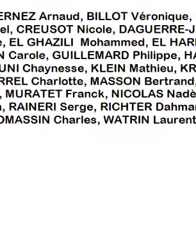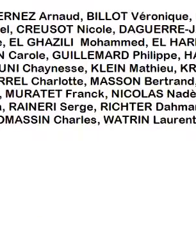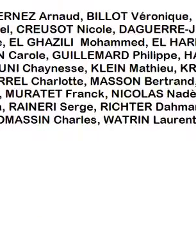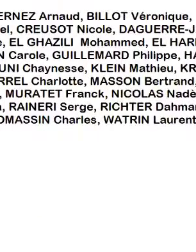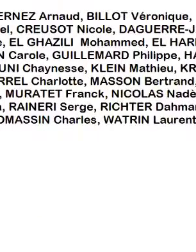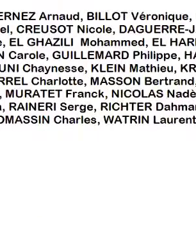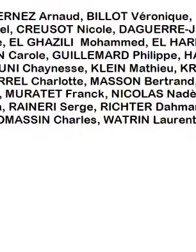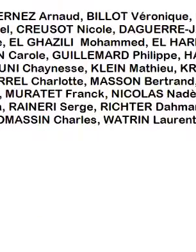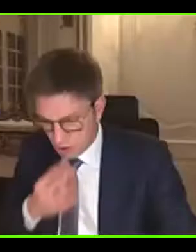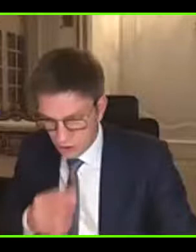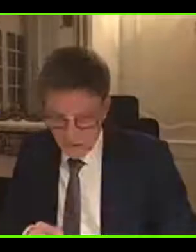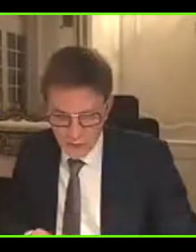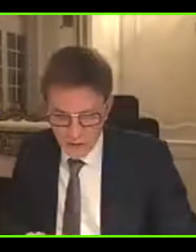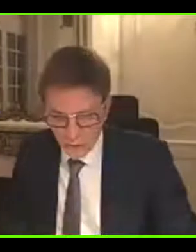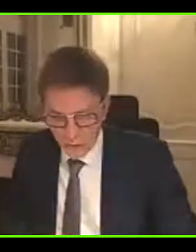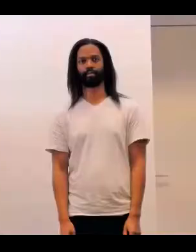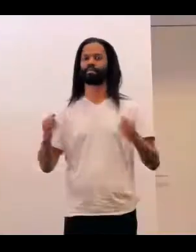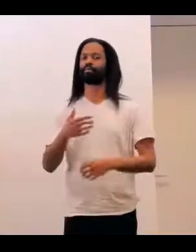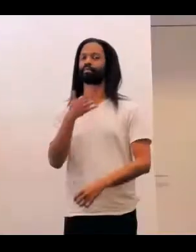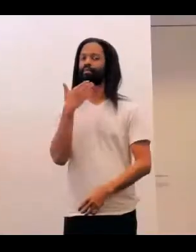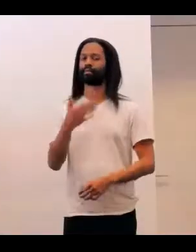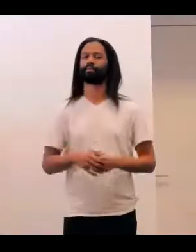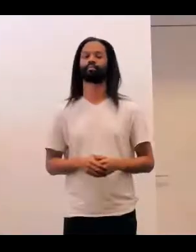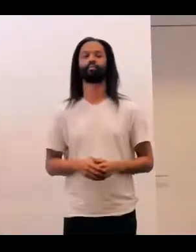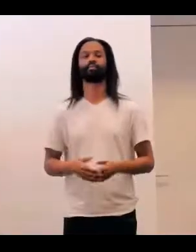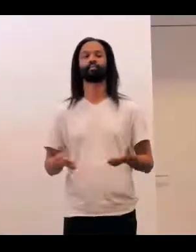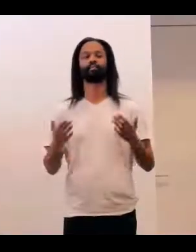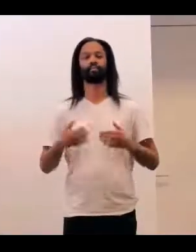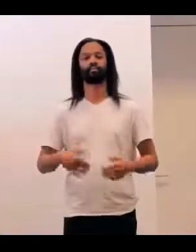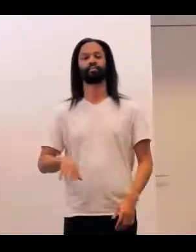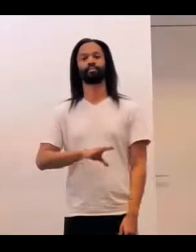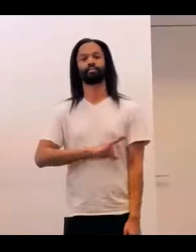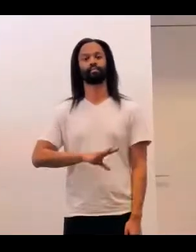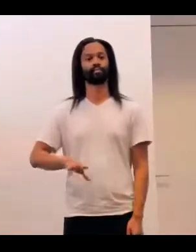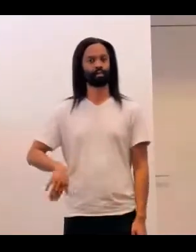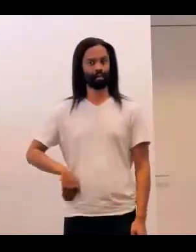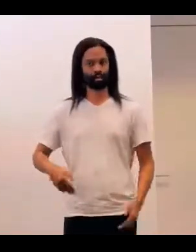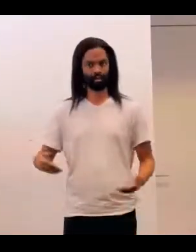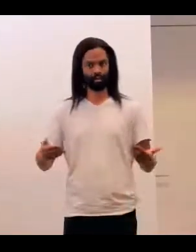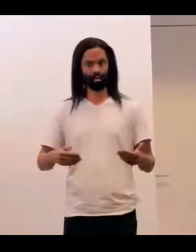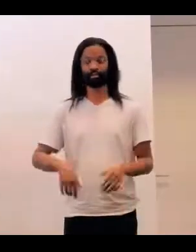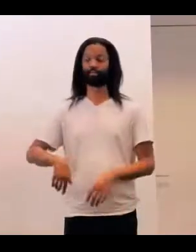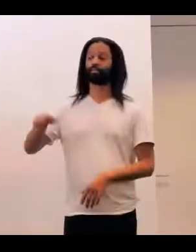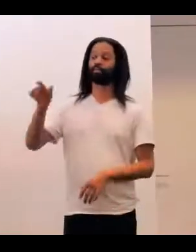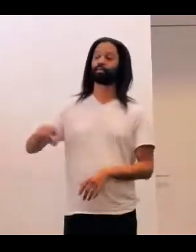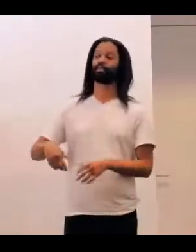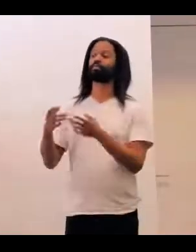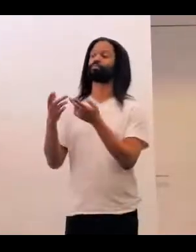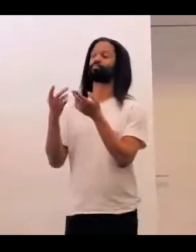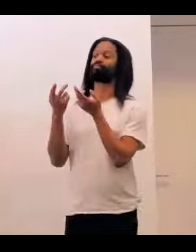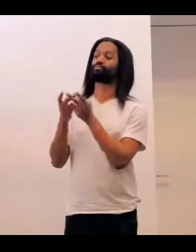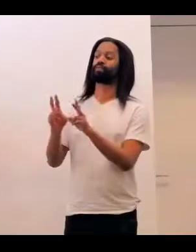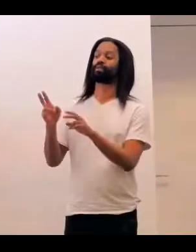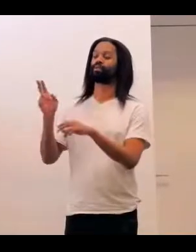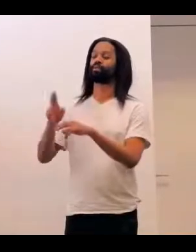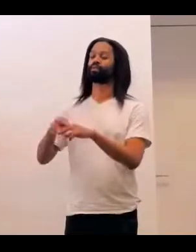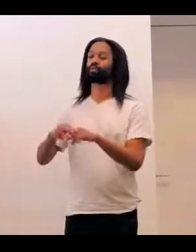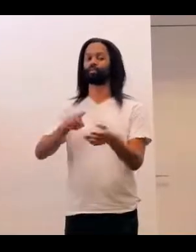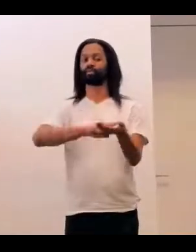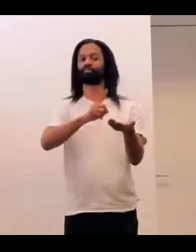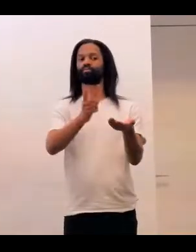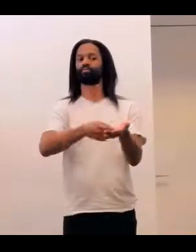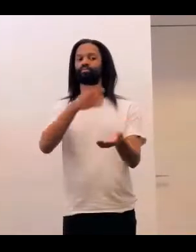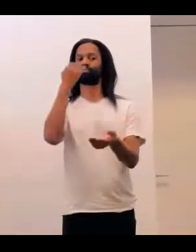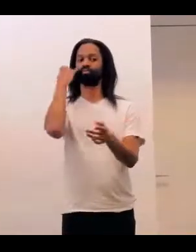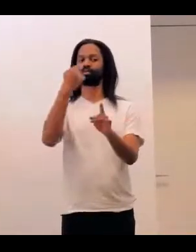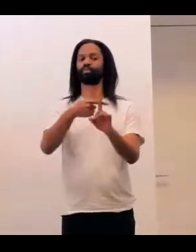Unanimité, merci. Nous terminons par la désignation du représentant de la ville de Nancy au sein de la Fondation ID+ Lorraine